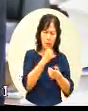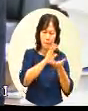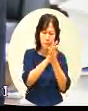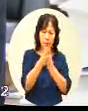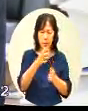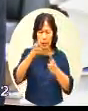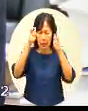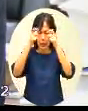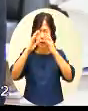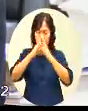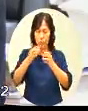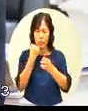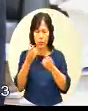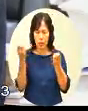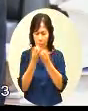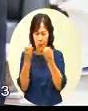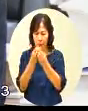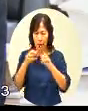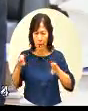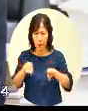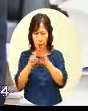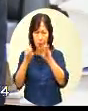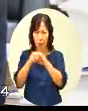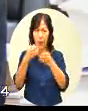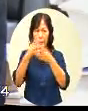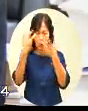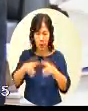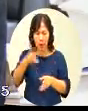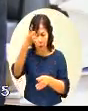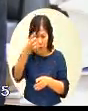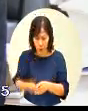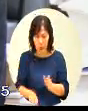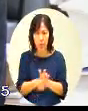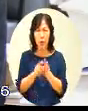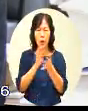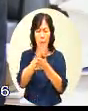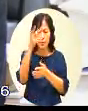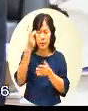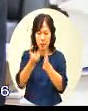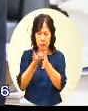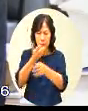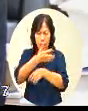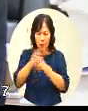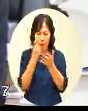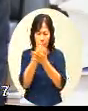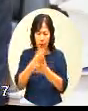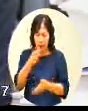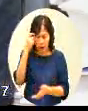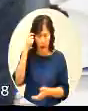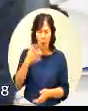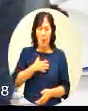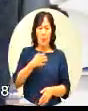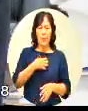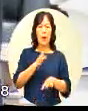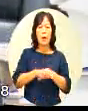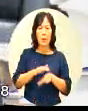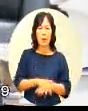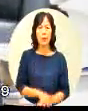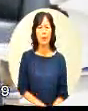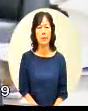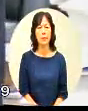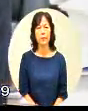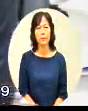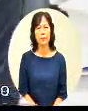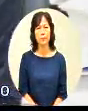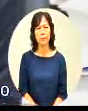非常高的肇事的路段，也不希望它是未来草芽地区的一个梦魇。好，谢谢，请下一